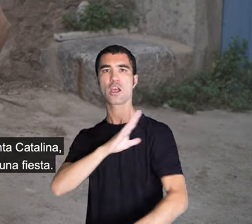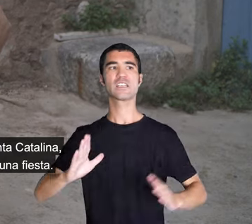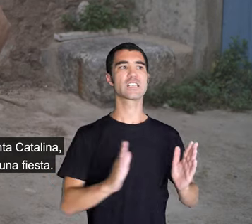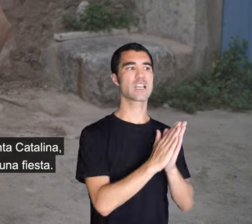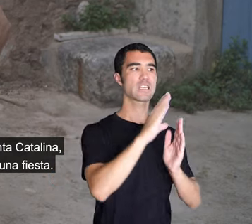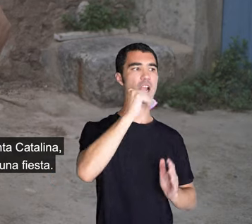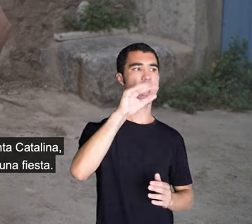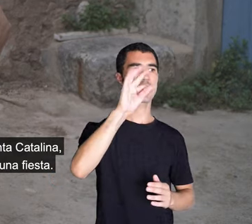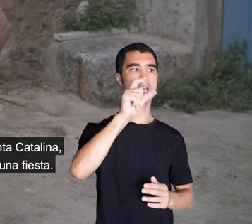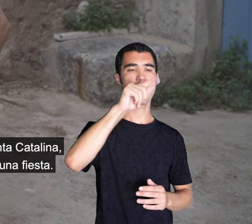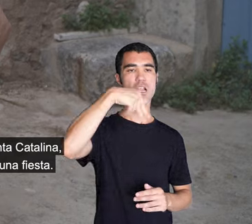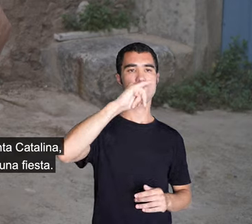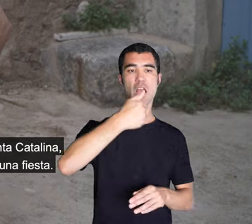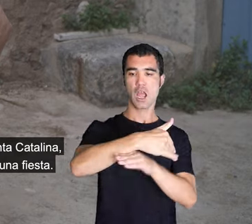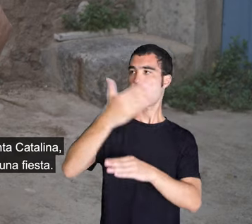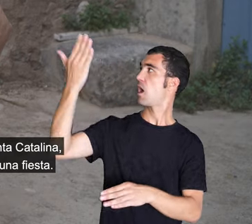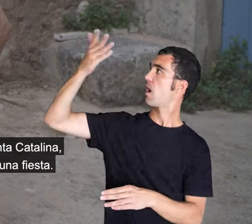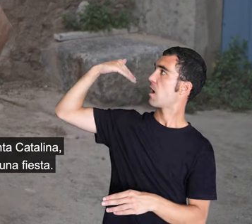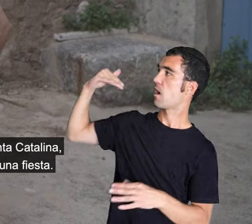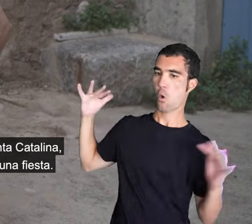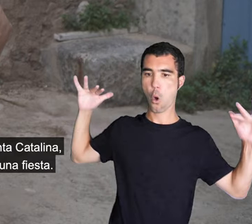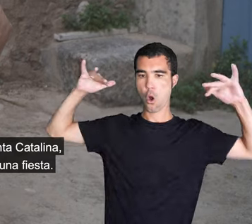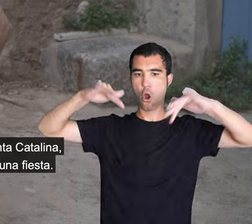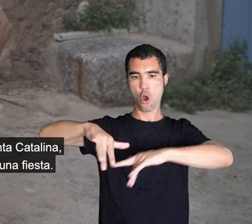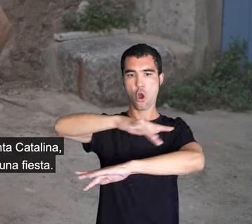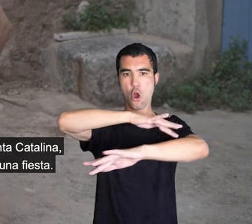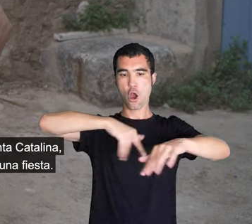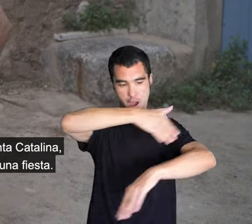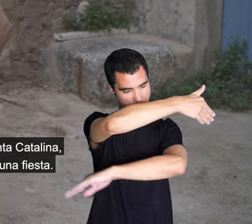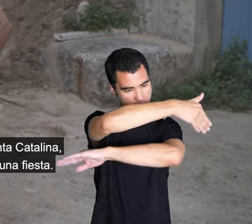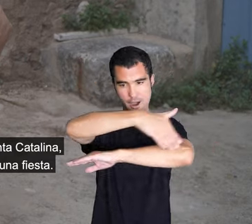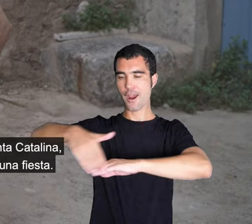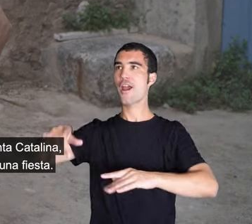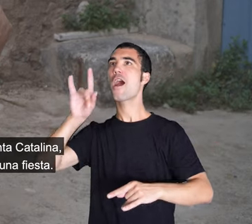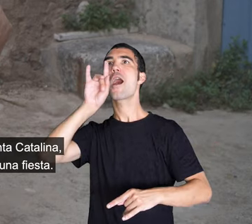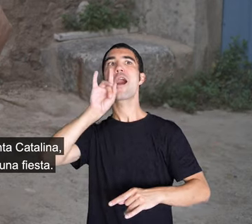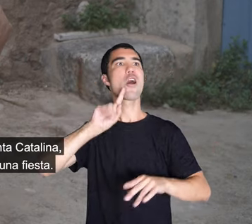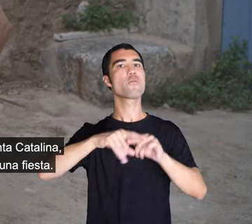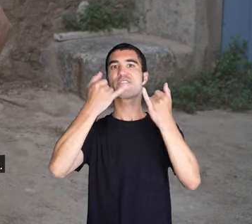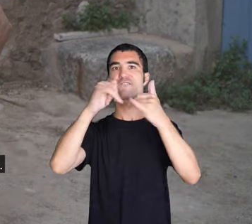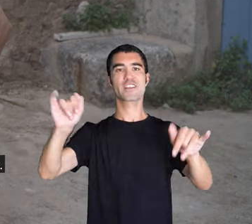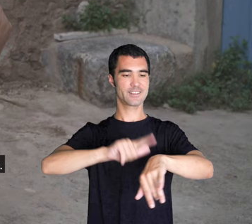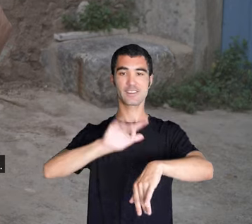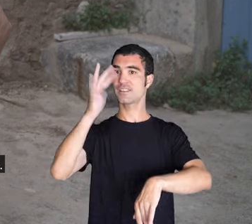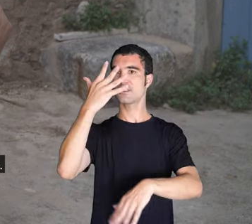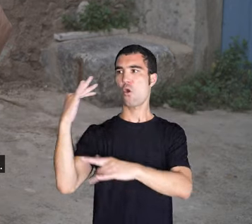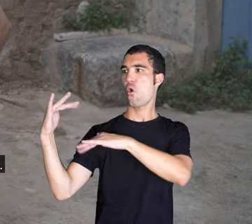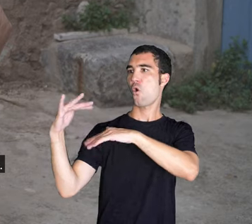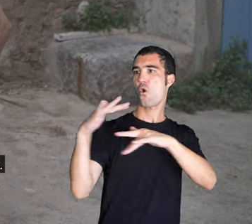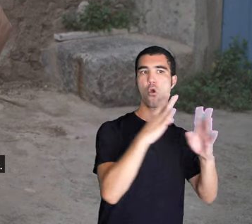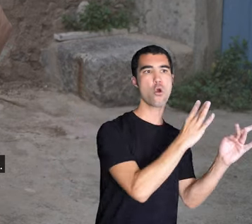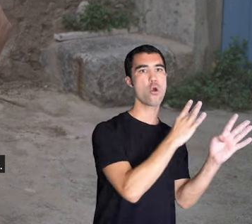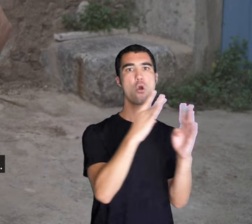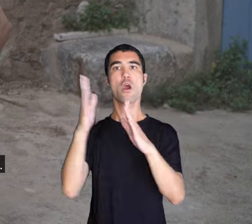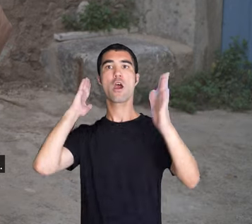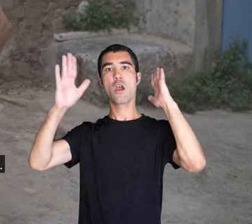perquè hi els carrers d'aquí darrere, i tots nostres. I aquell carrer era una festa de carrer. A les cinc era això, en